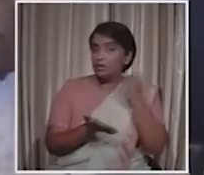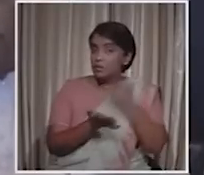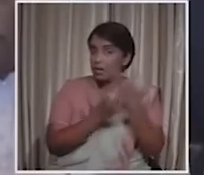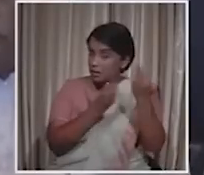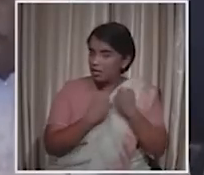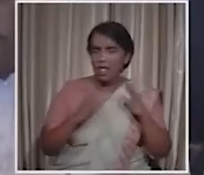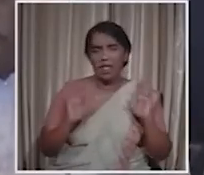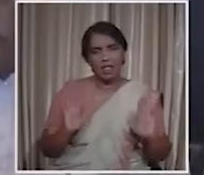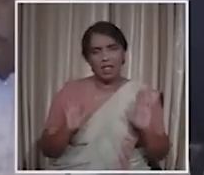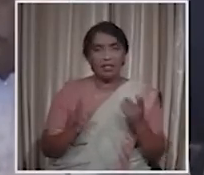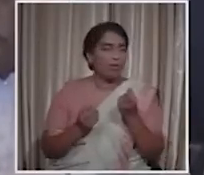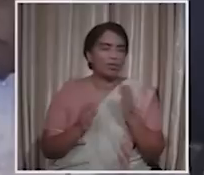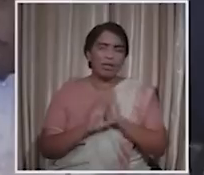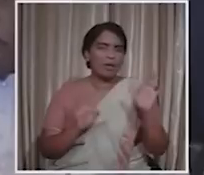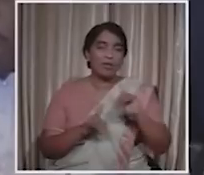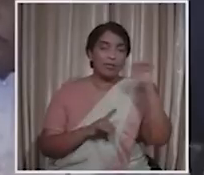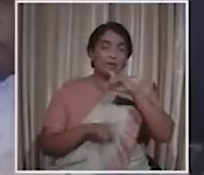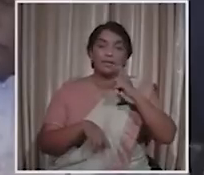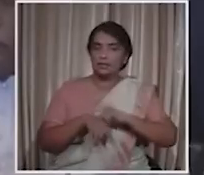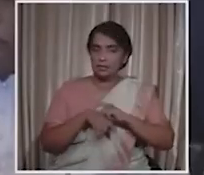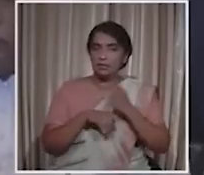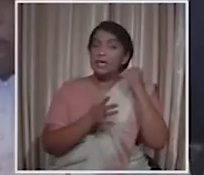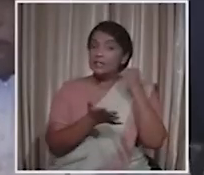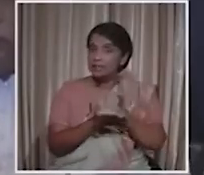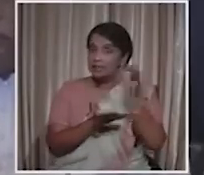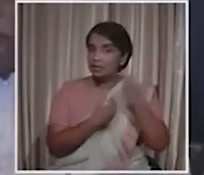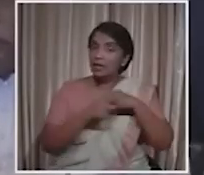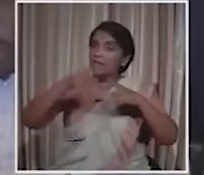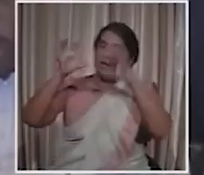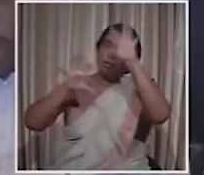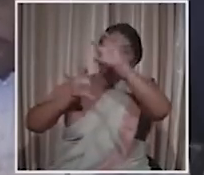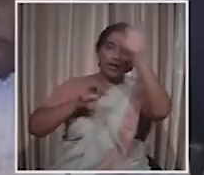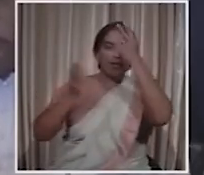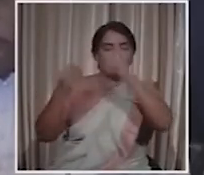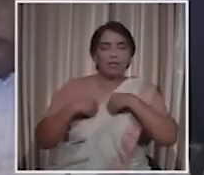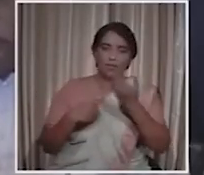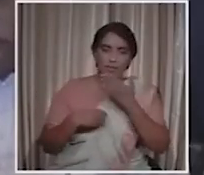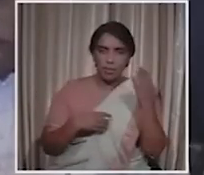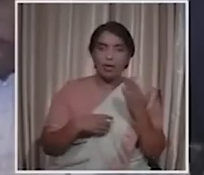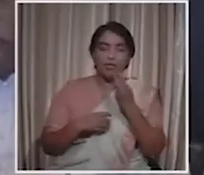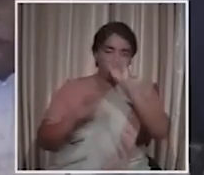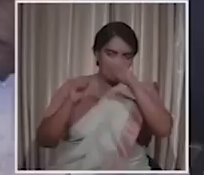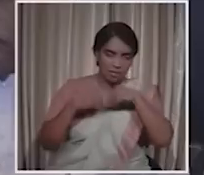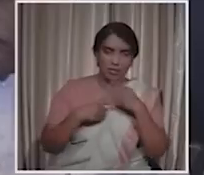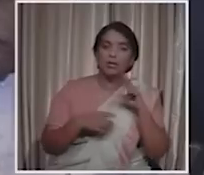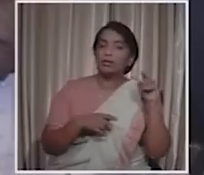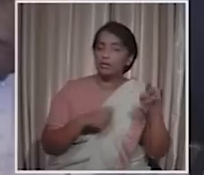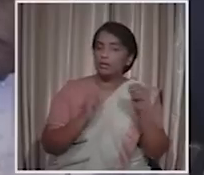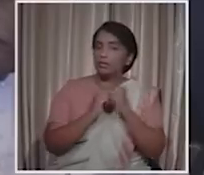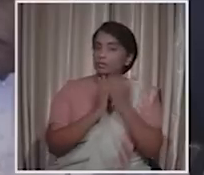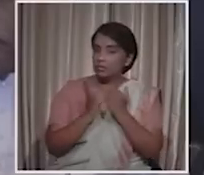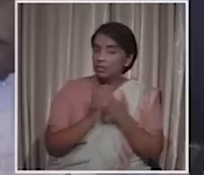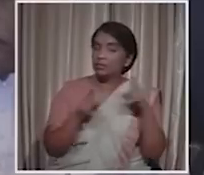ඇති. මුදල් වුවමනා නැහැ. පළවෙනි අවස්ථාවේදී ඒ මුදල් වෙනත් රටවලින් ලබා ගන්න පුළුවන්. මුදලුත් එනවා. මේ වැඩ කටයුතු